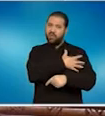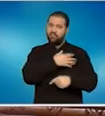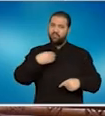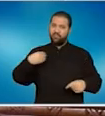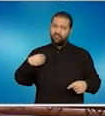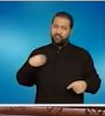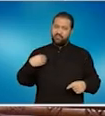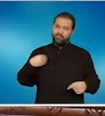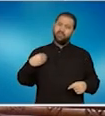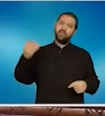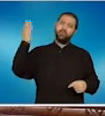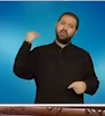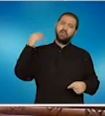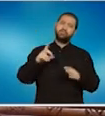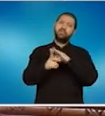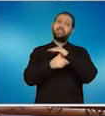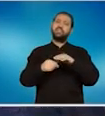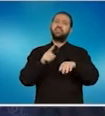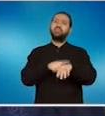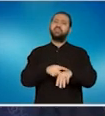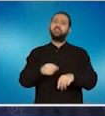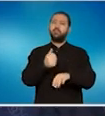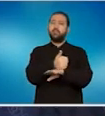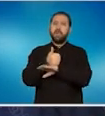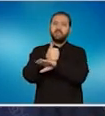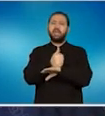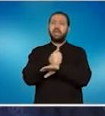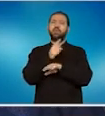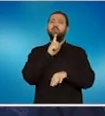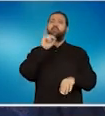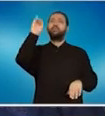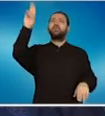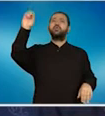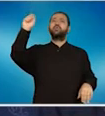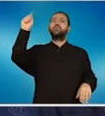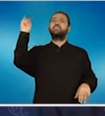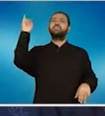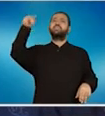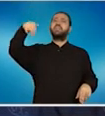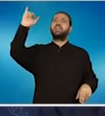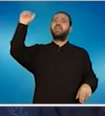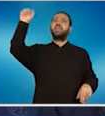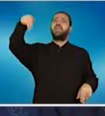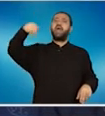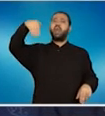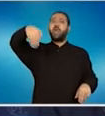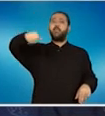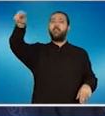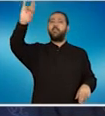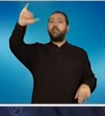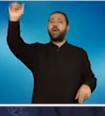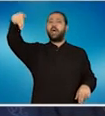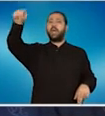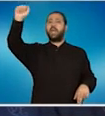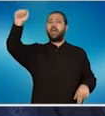vrednicului de pomenire, Patriarh Justinian. Așa este. Iarăși, personalitate decisivă pentru Părintele Galeriu. Ajuns